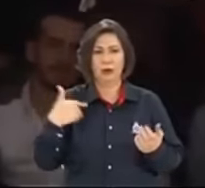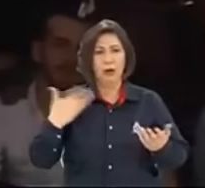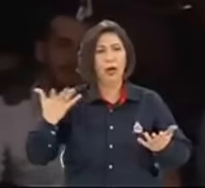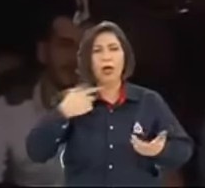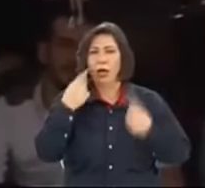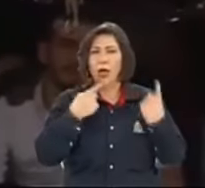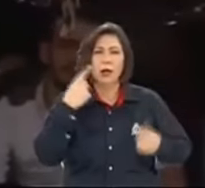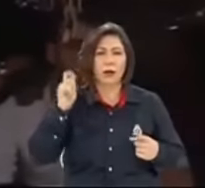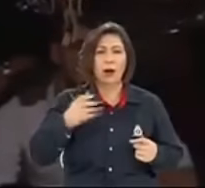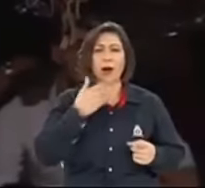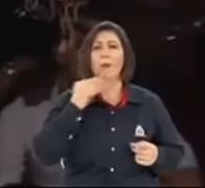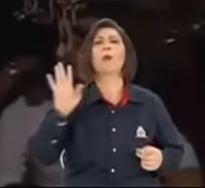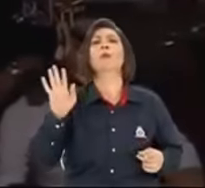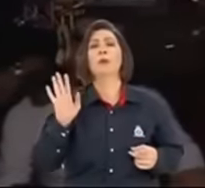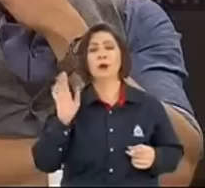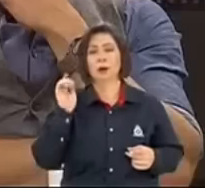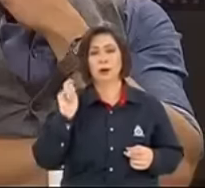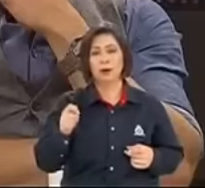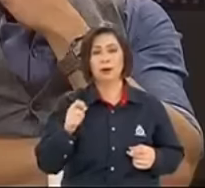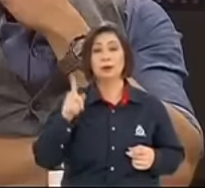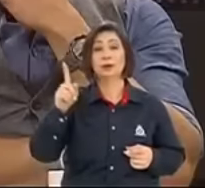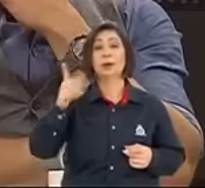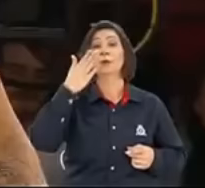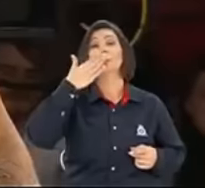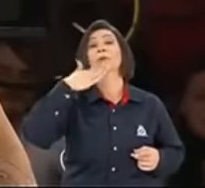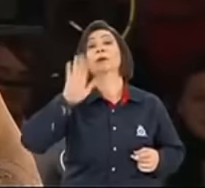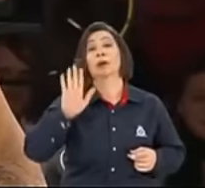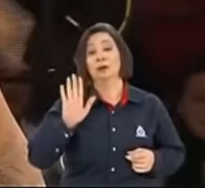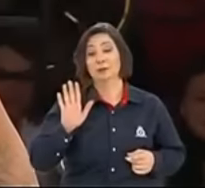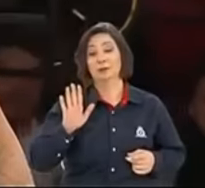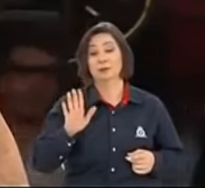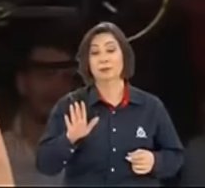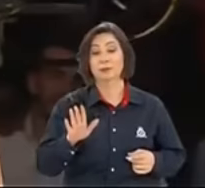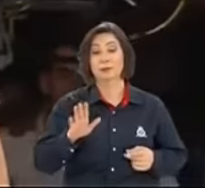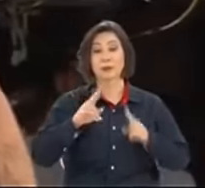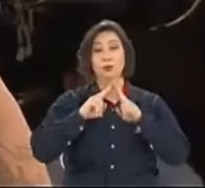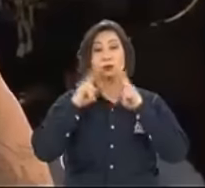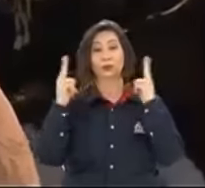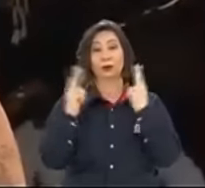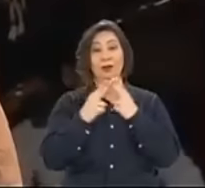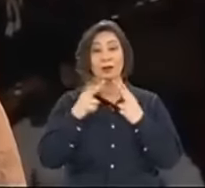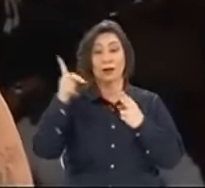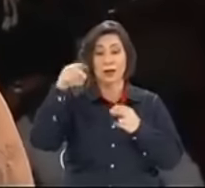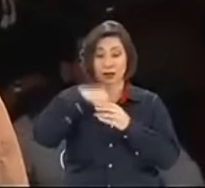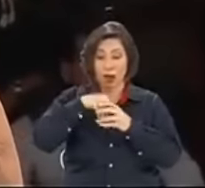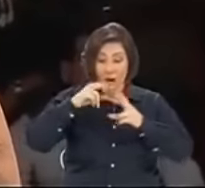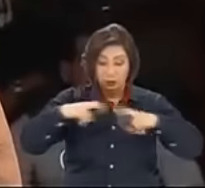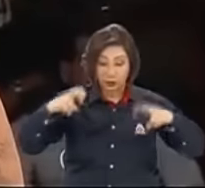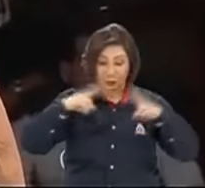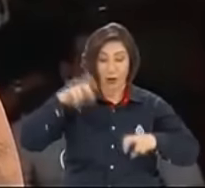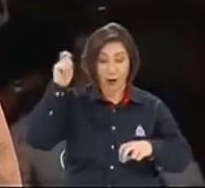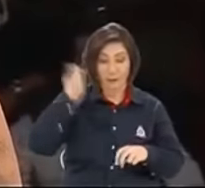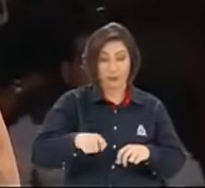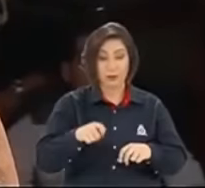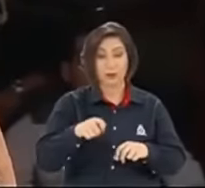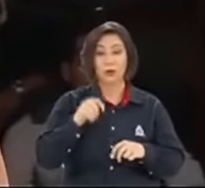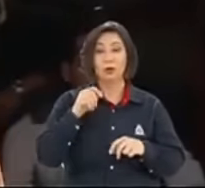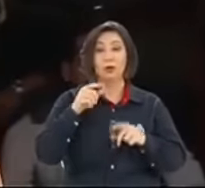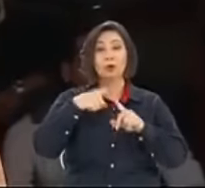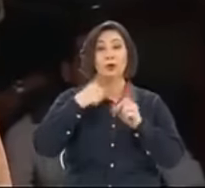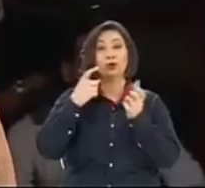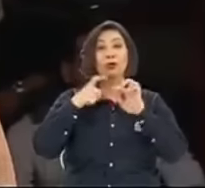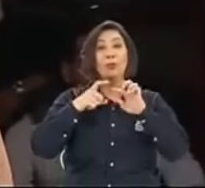filan yapıyorsun. Ayıp olmuyor mu? Kelime yapıyorum. Sen ben. Yokken dedi. Dünyada GBT'ne baktık. Tüp